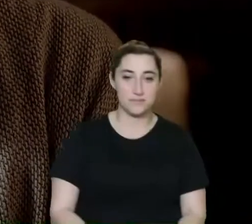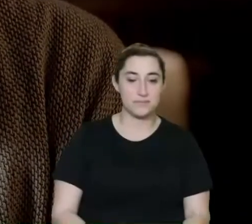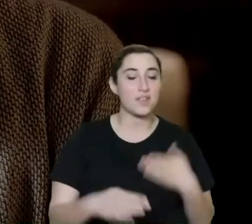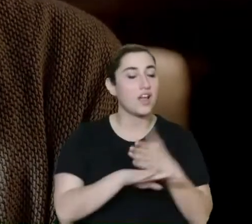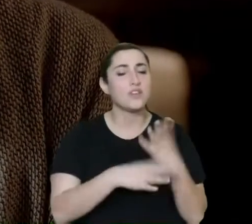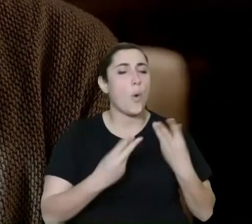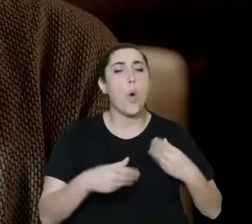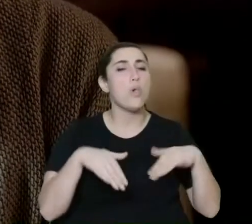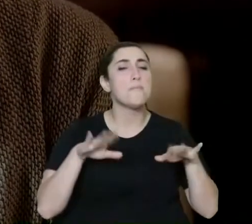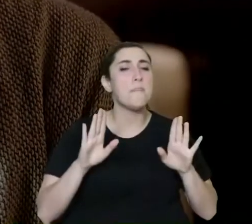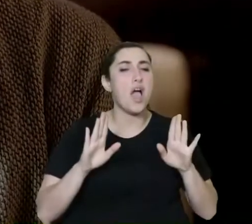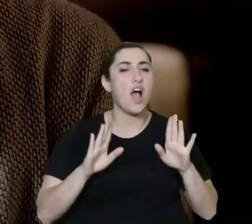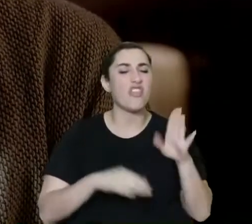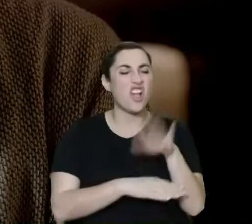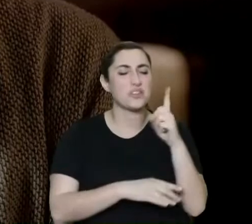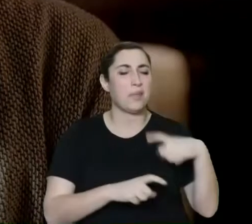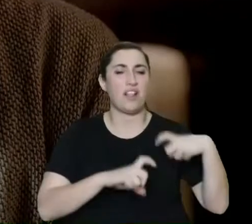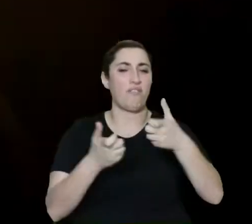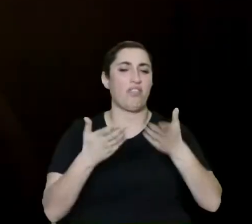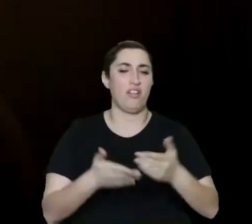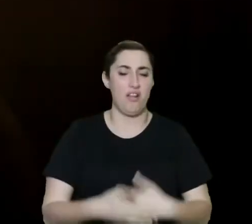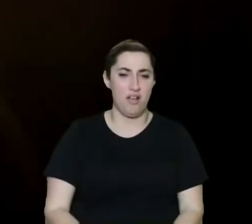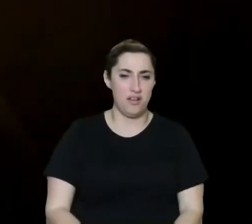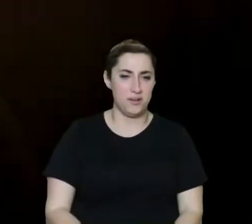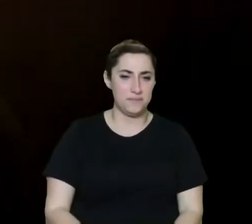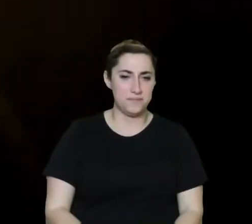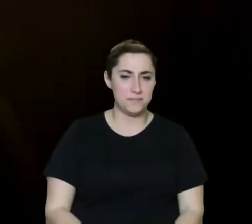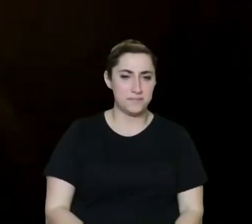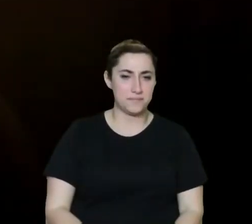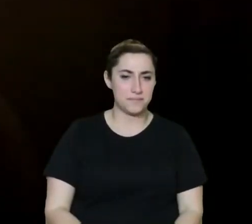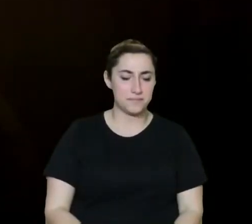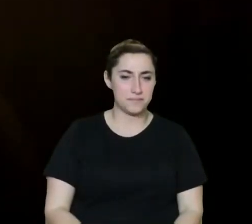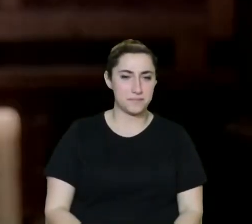Hakikati olmayan alçakça bir iftira.